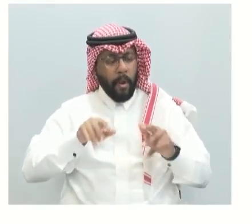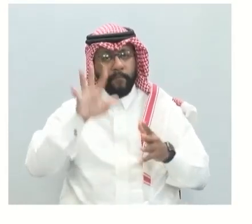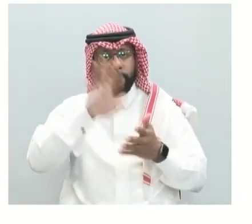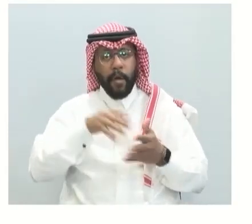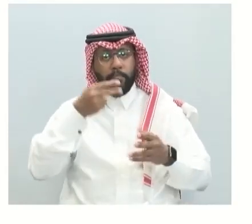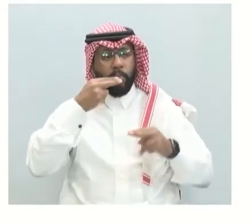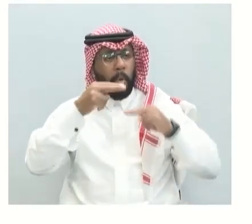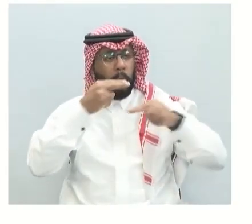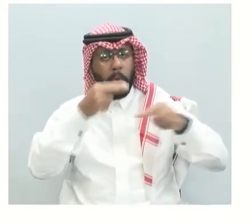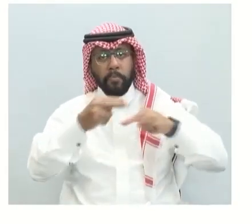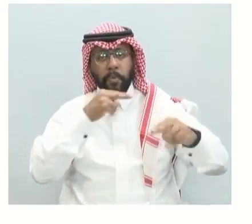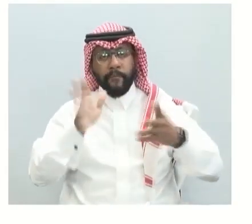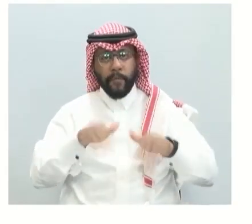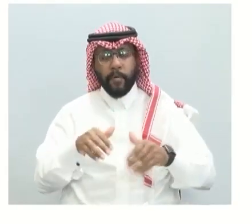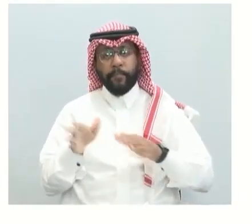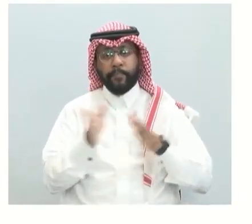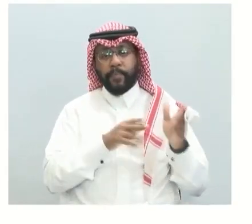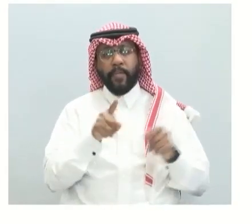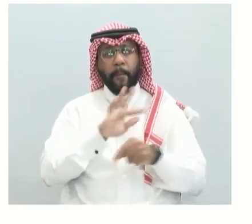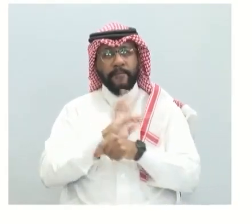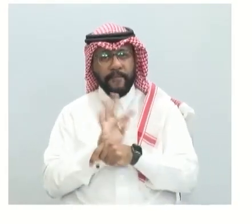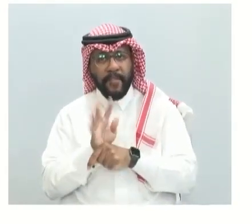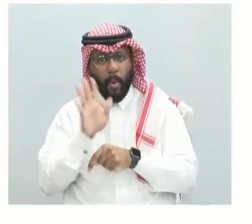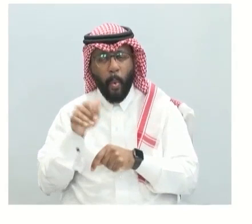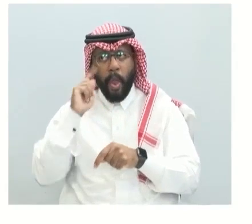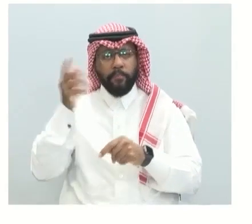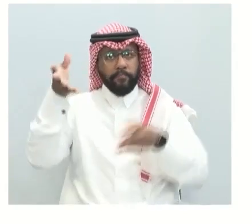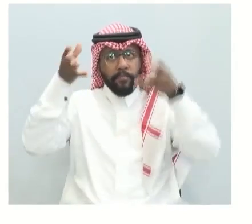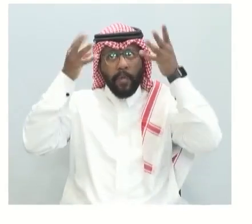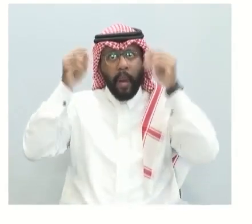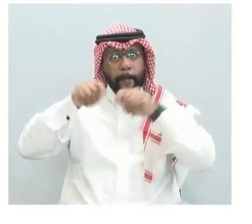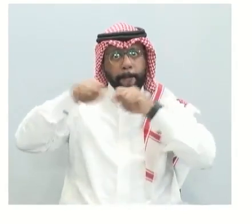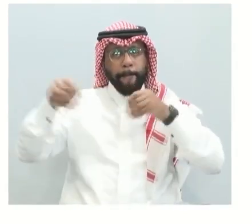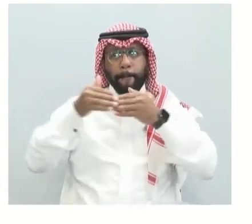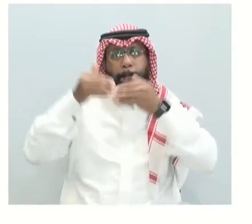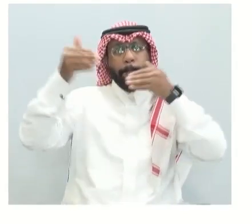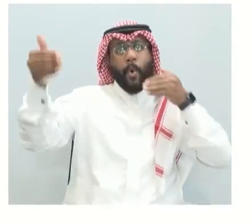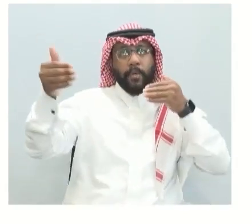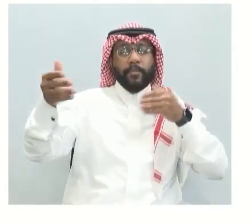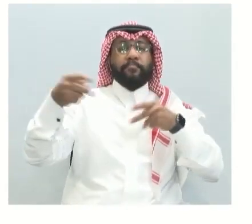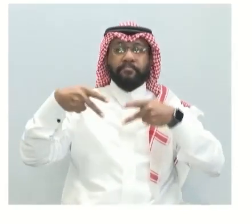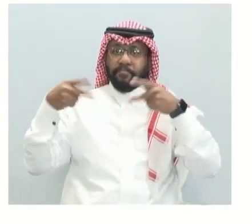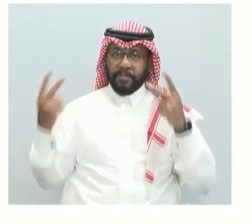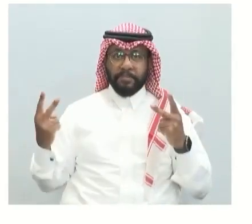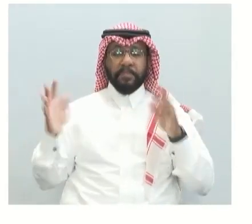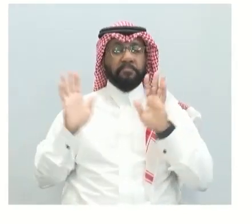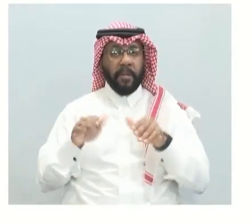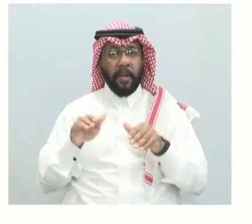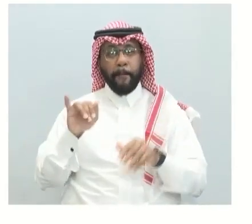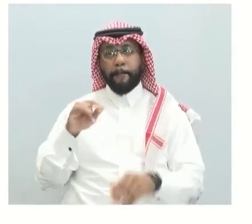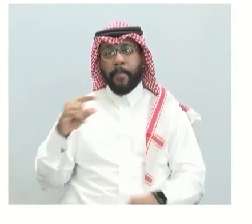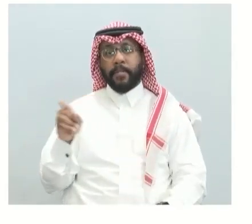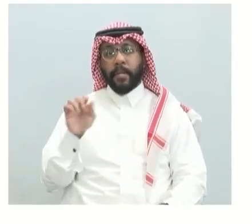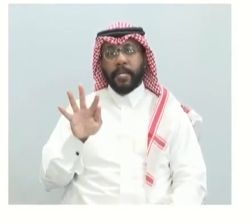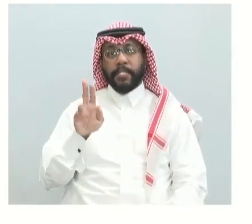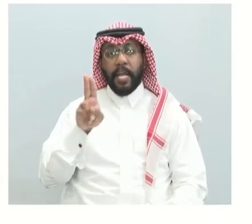الاخرين طبعا خلال جائحه كوفيد 19 استخدمنا التعليم عن بعد واستكملنا العمليه التعليميه من خلال منصه مدرستي هل